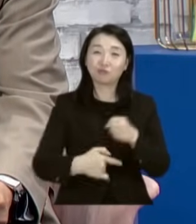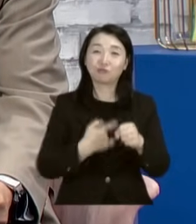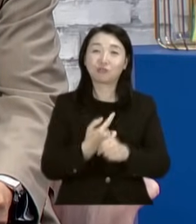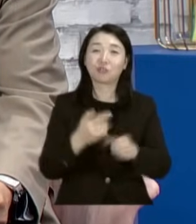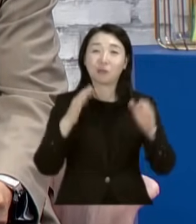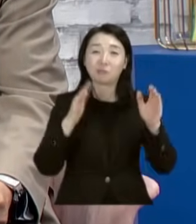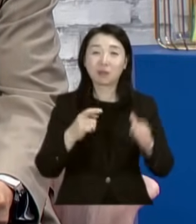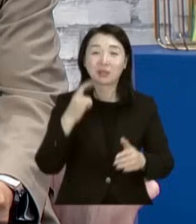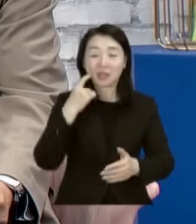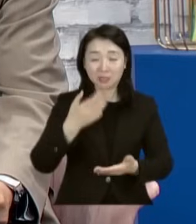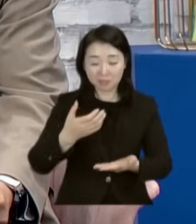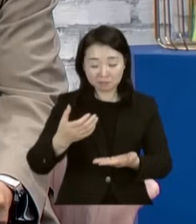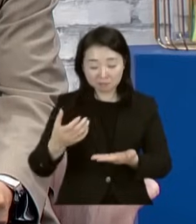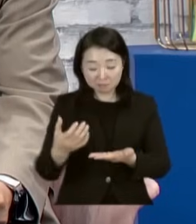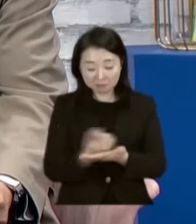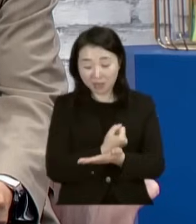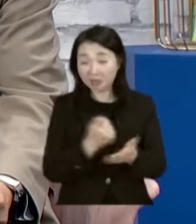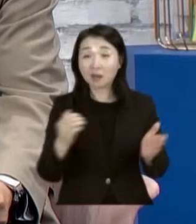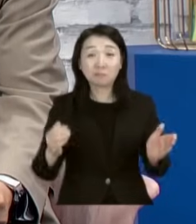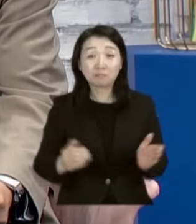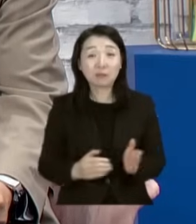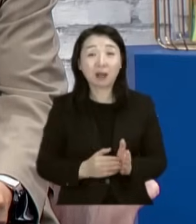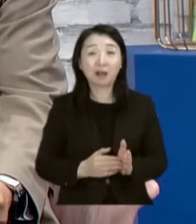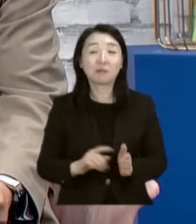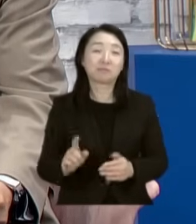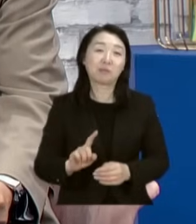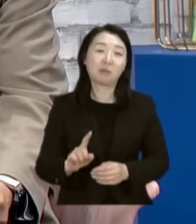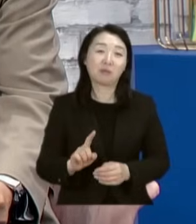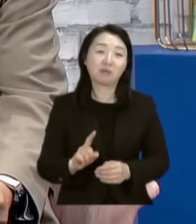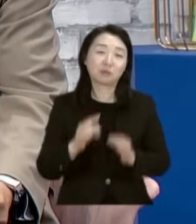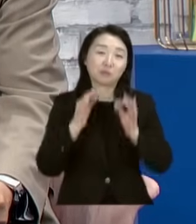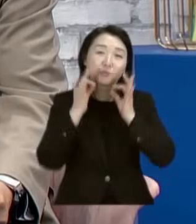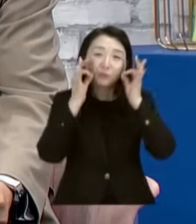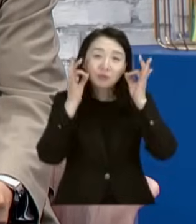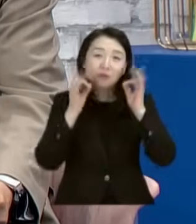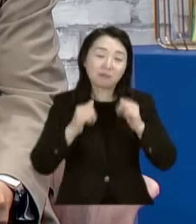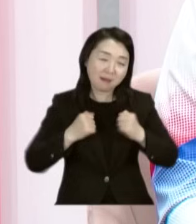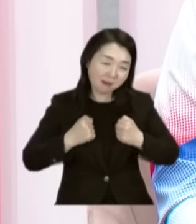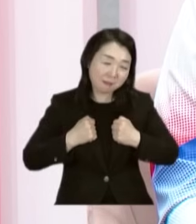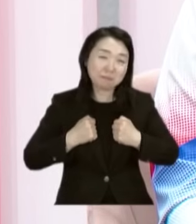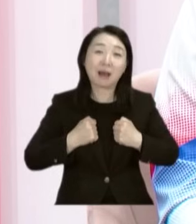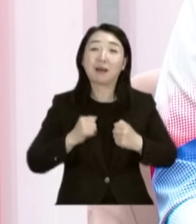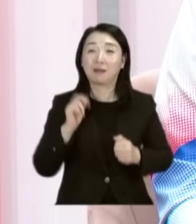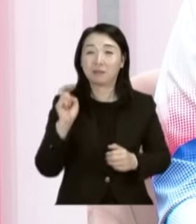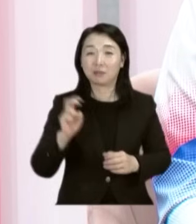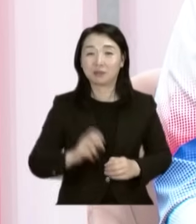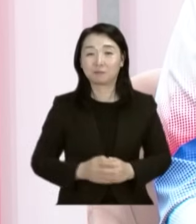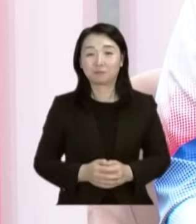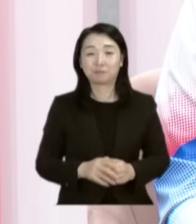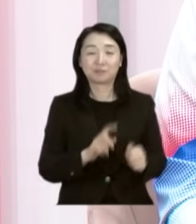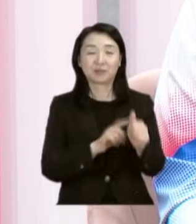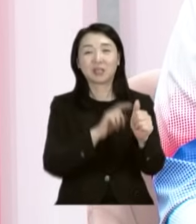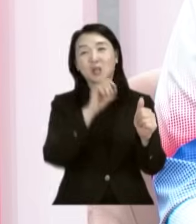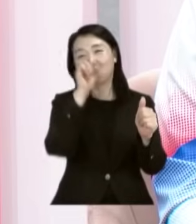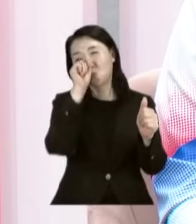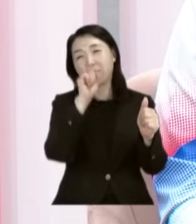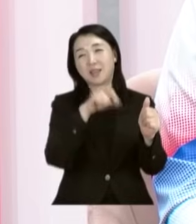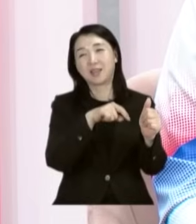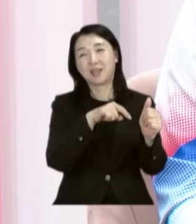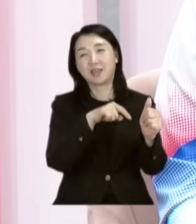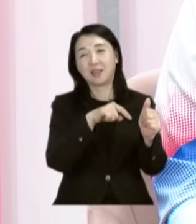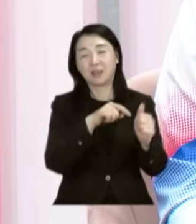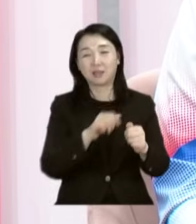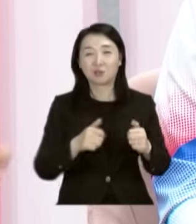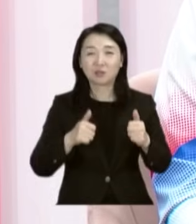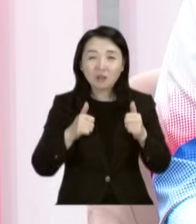만에 금메달을 딴다는 건 그마만큼 얼마나 노력을 많이 했겠어요네 그니까 본인이 좋아하니까